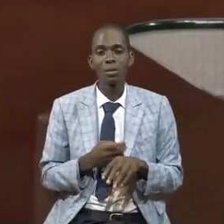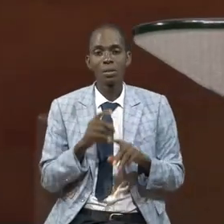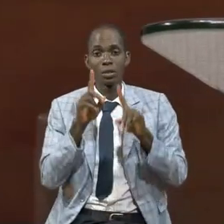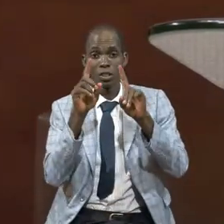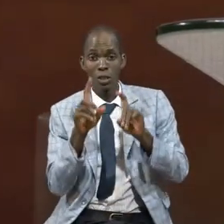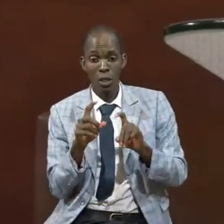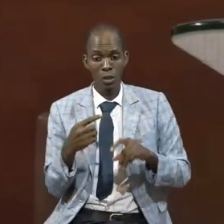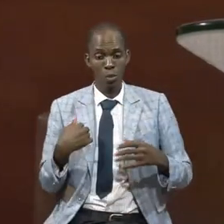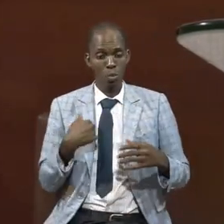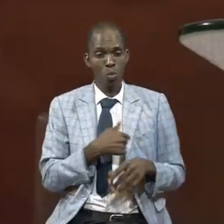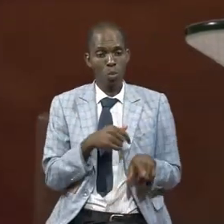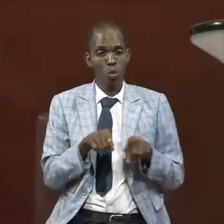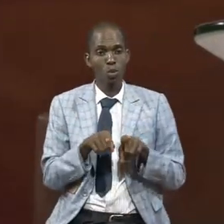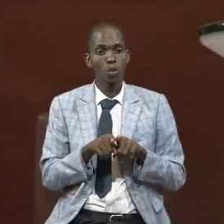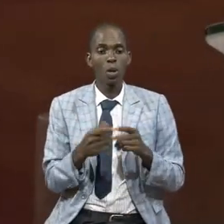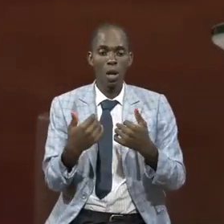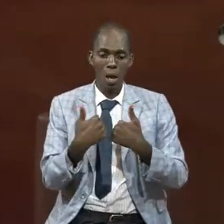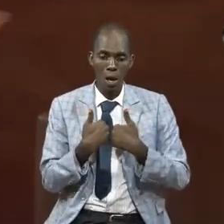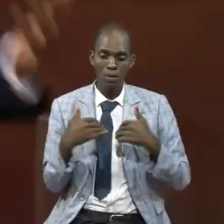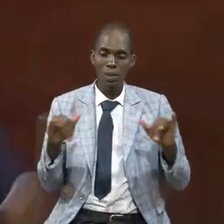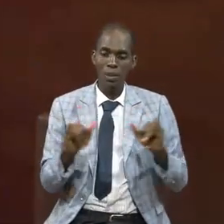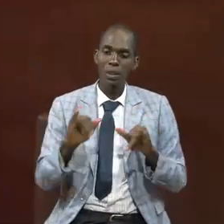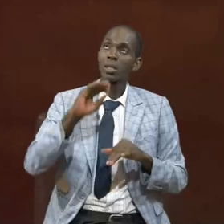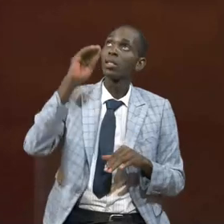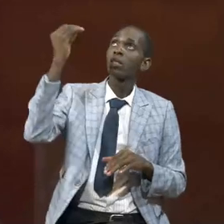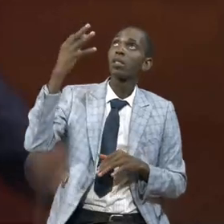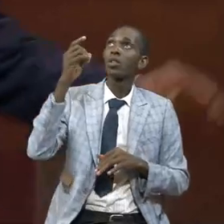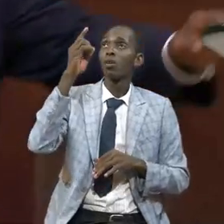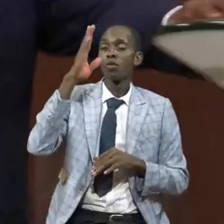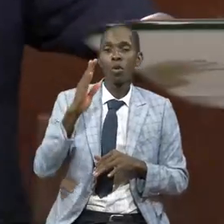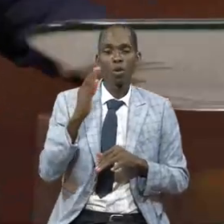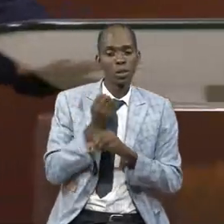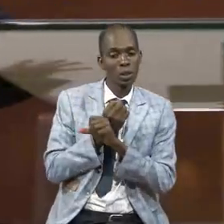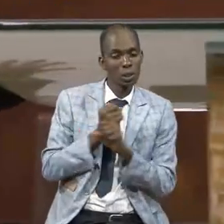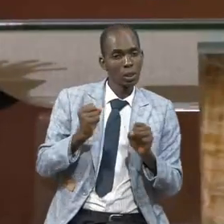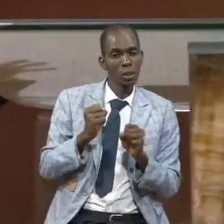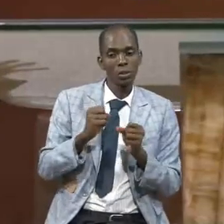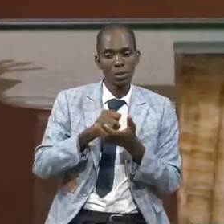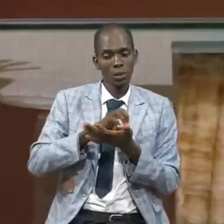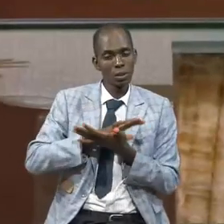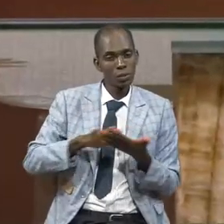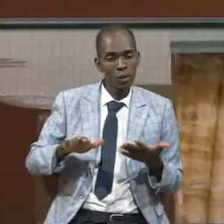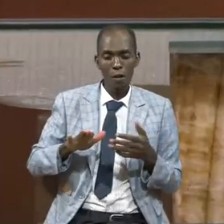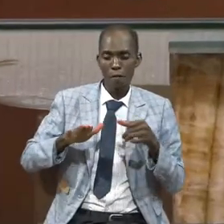la grâce de Dieu, sauvés, sanctifiés, remplis du Saint-Esprit,